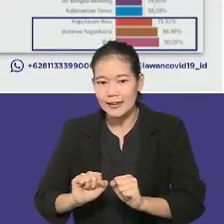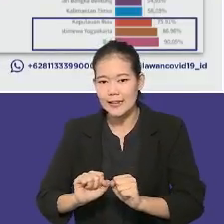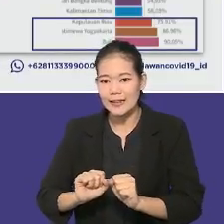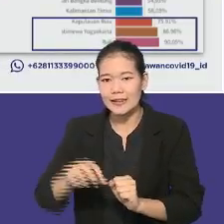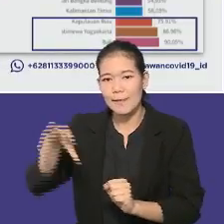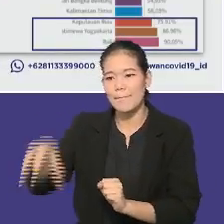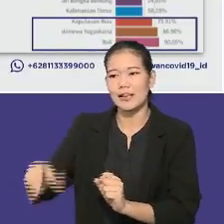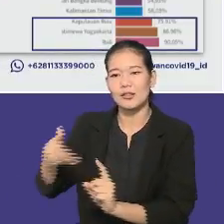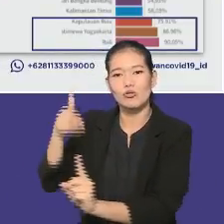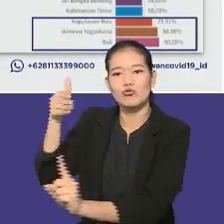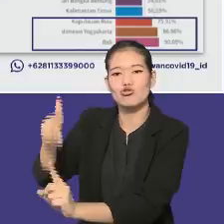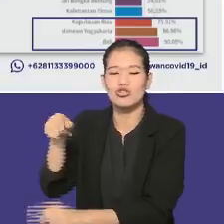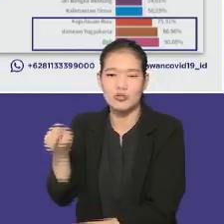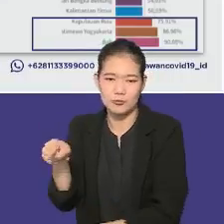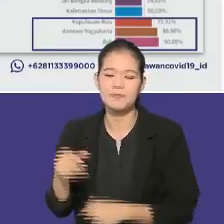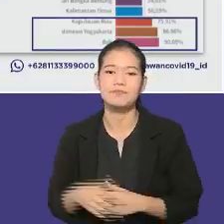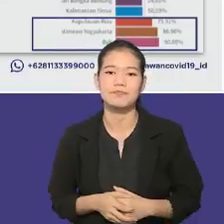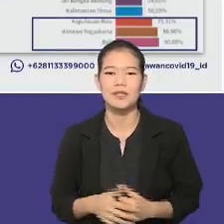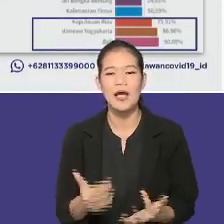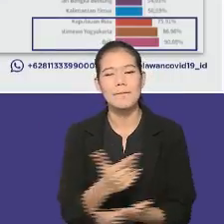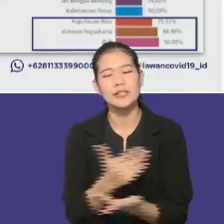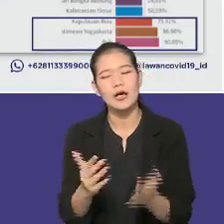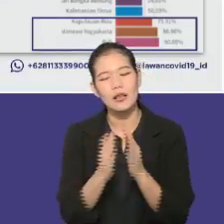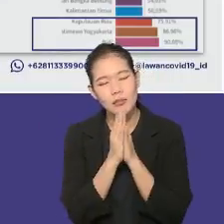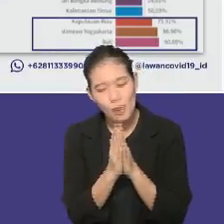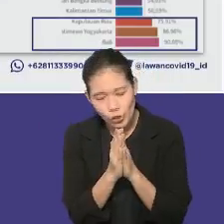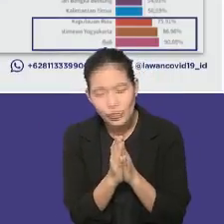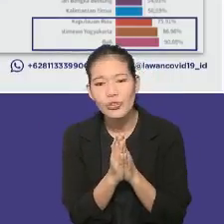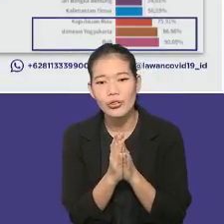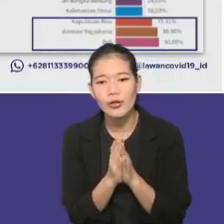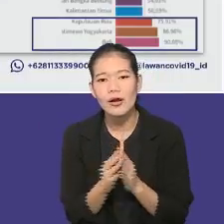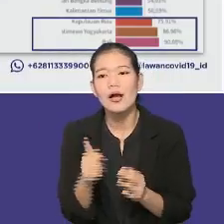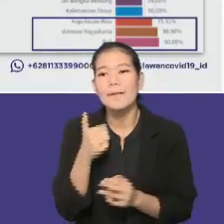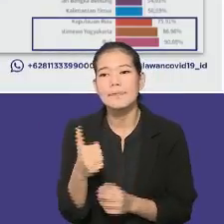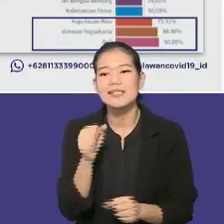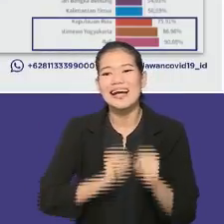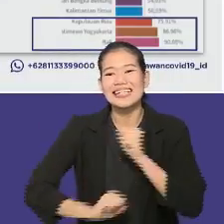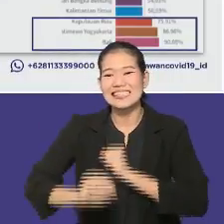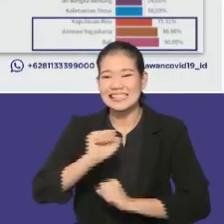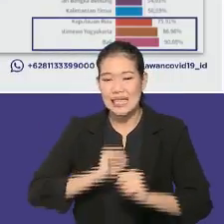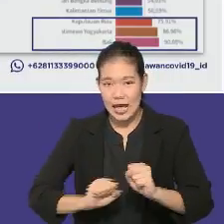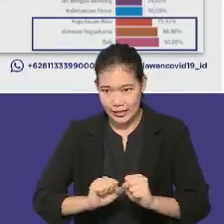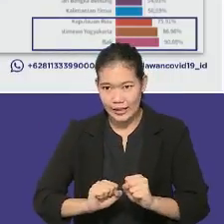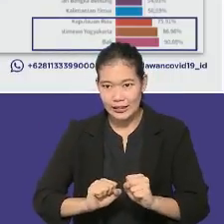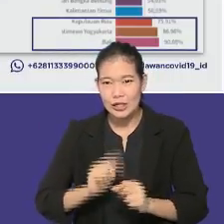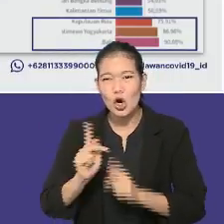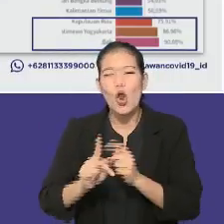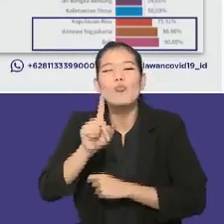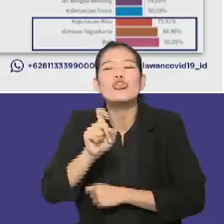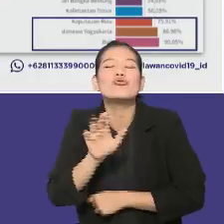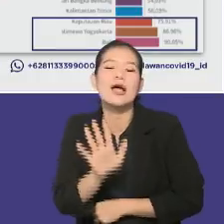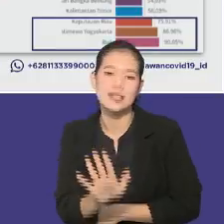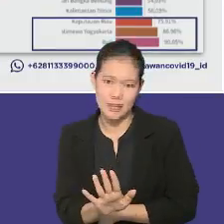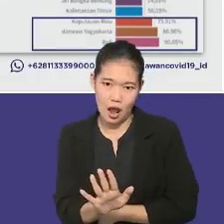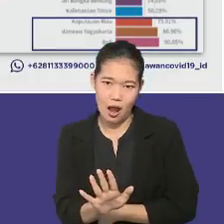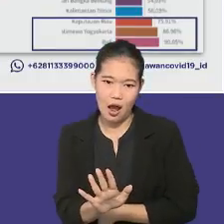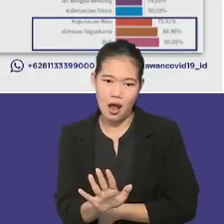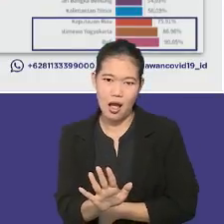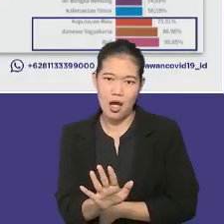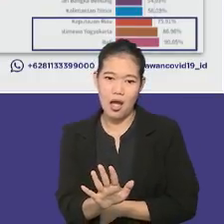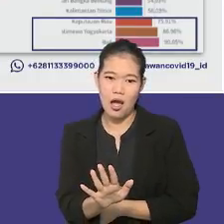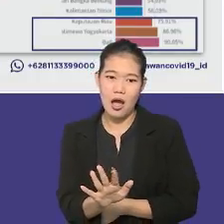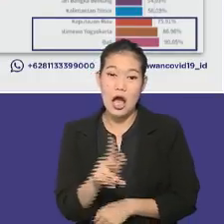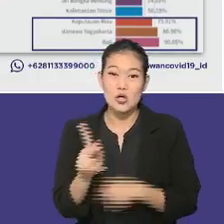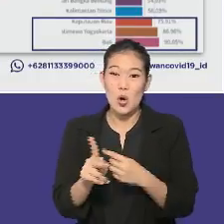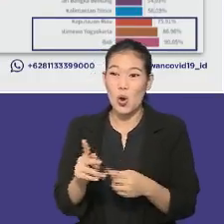tujuan. Masyarakat juga dimohon untuk melakukan mobilitas apabila diperlukan dan menghindari